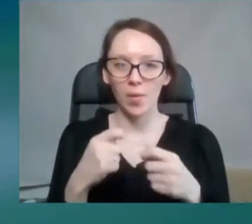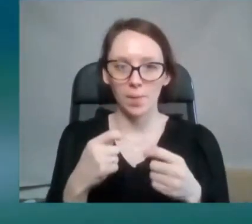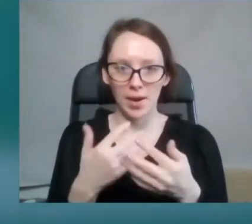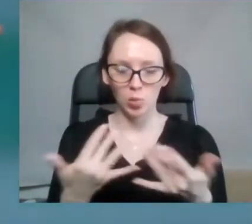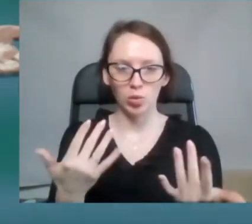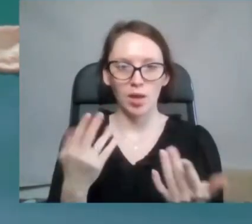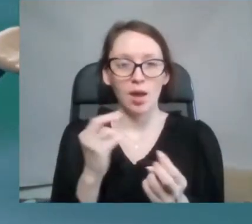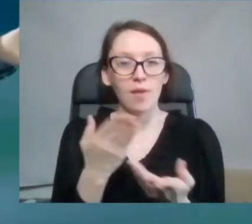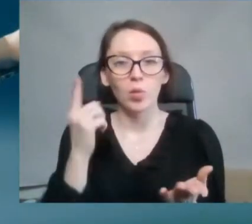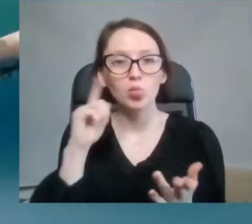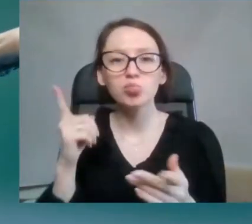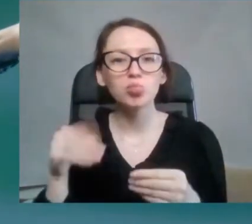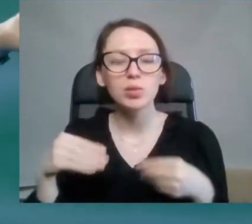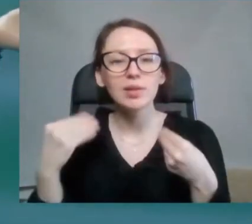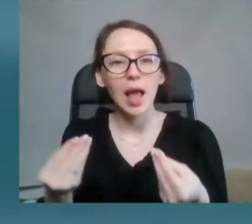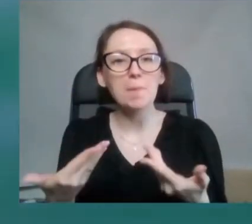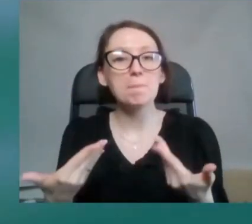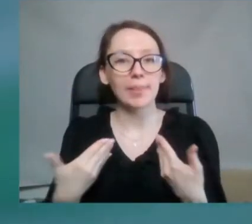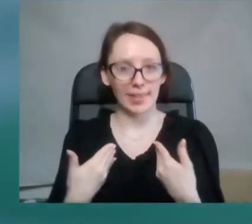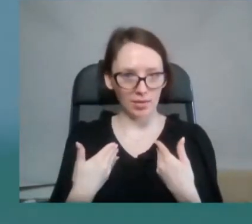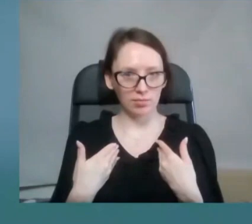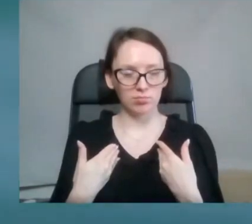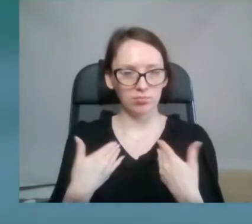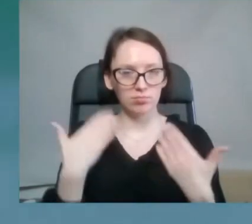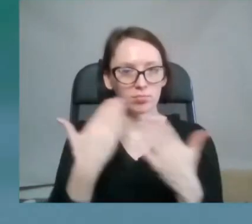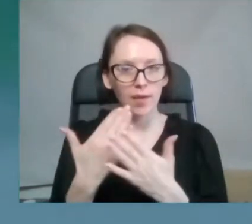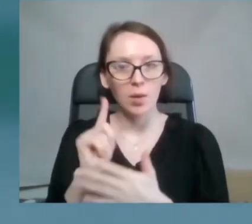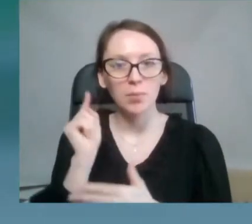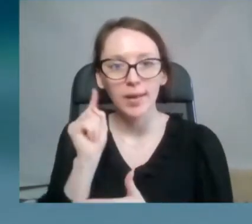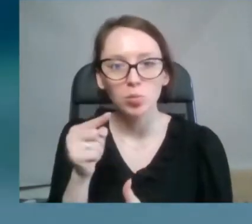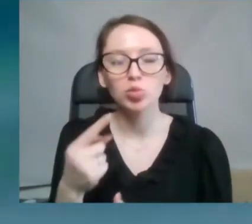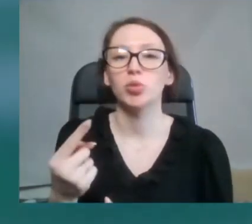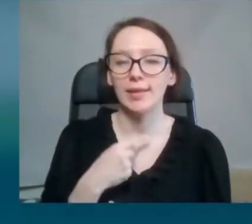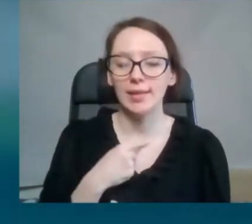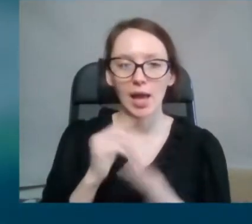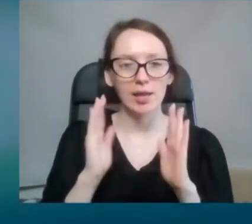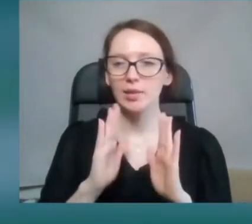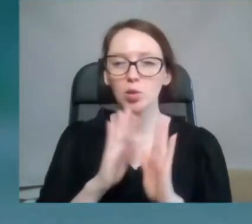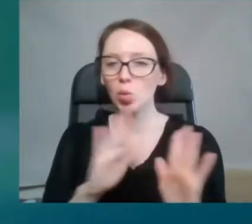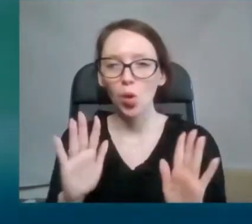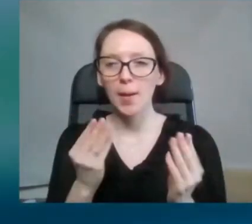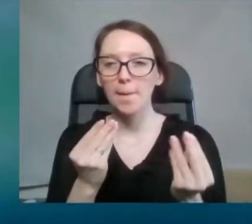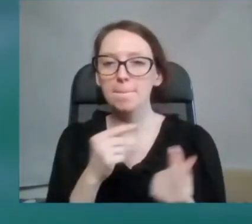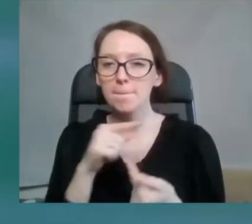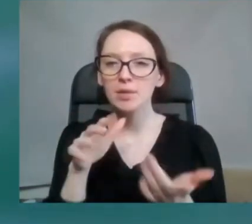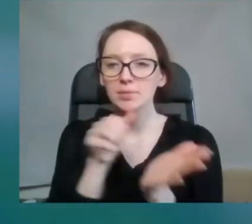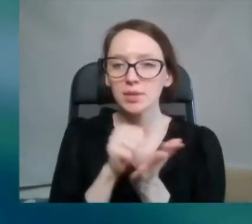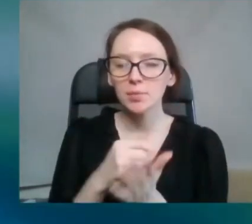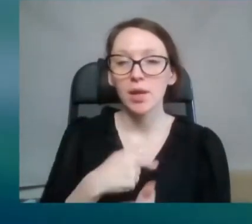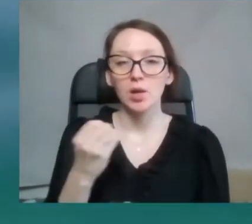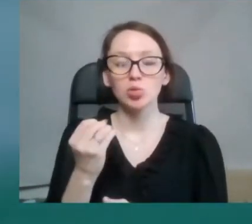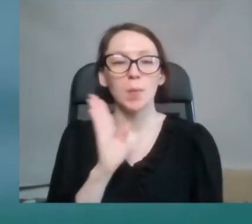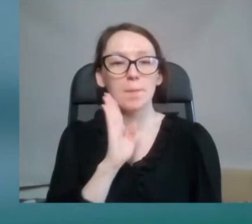дали мне? Наверное, потому что я не только бизнесом занимаюсь, я еще мама, я